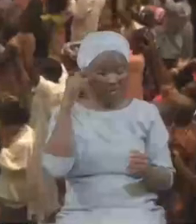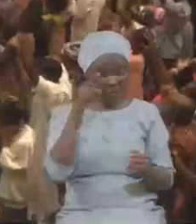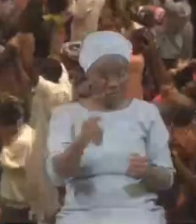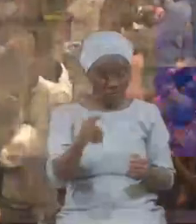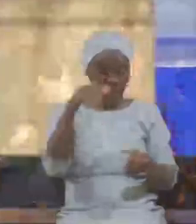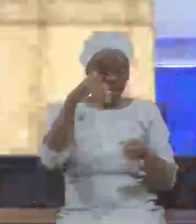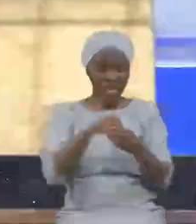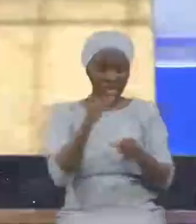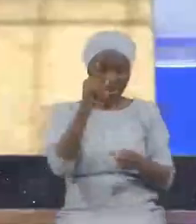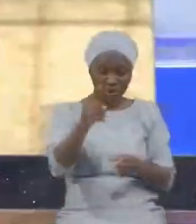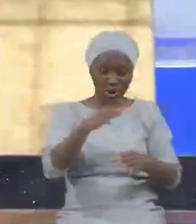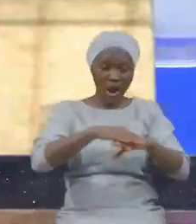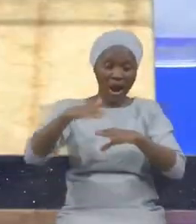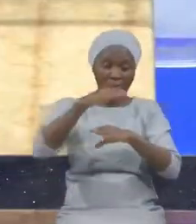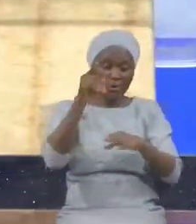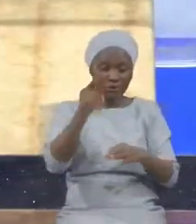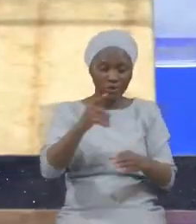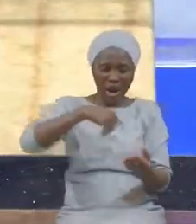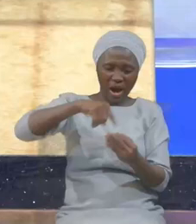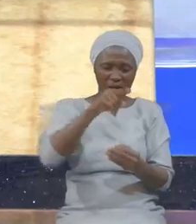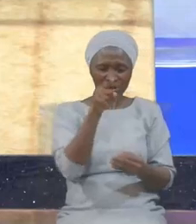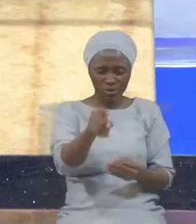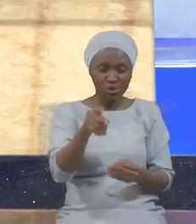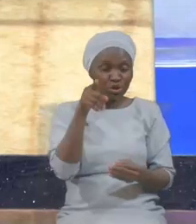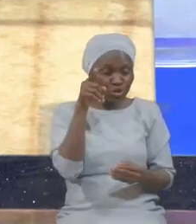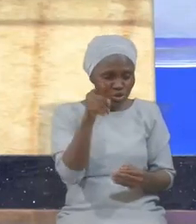vous, au-dessus de vous, autour de vous,